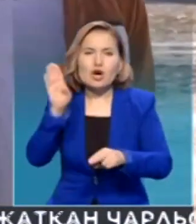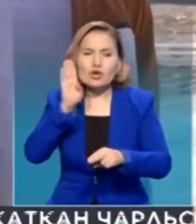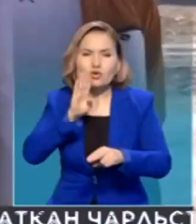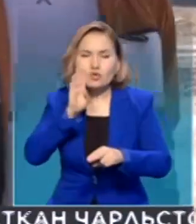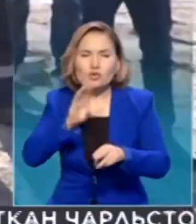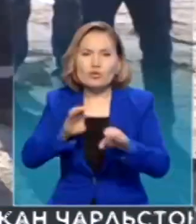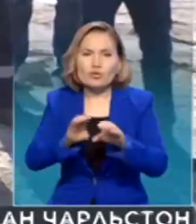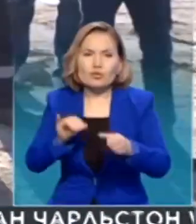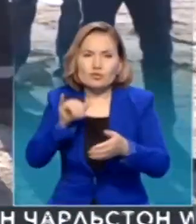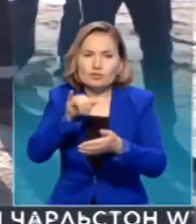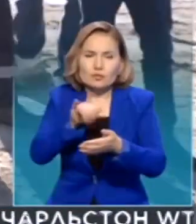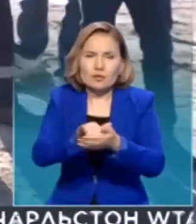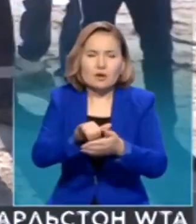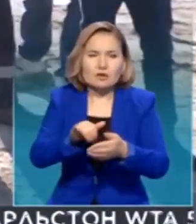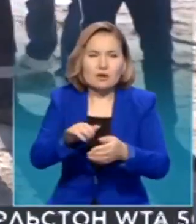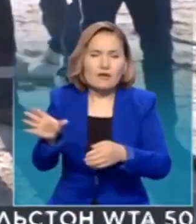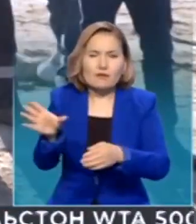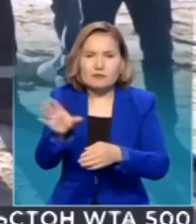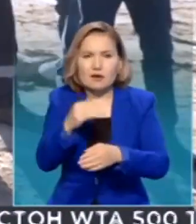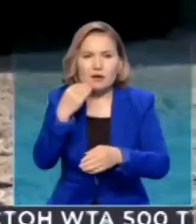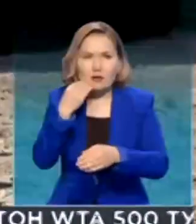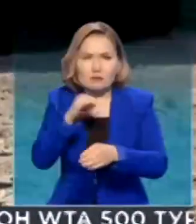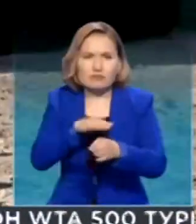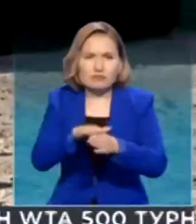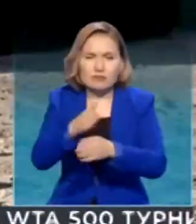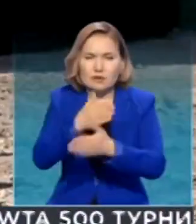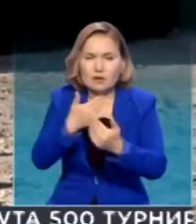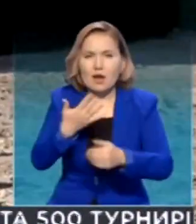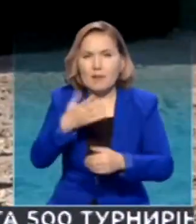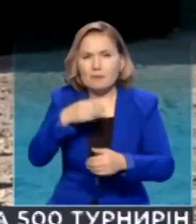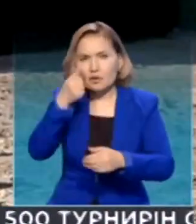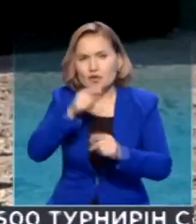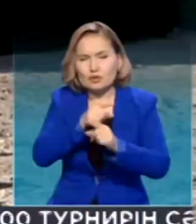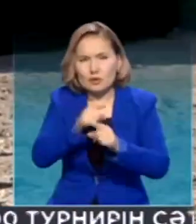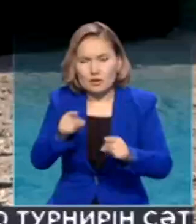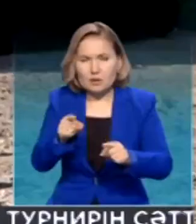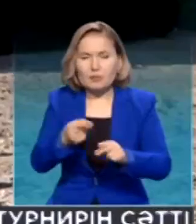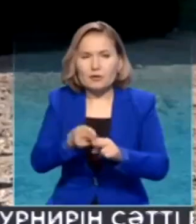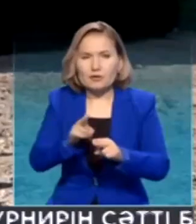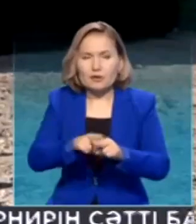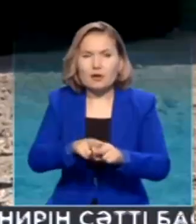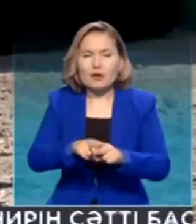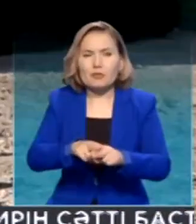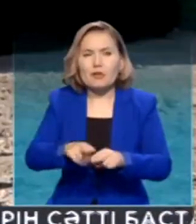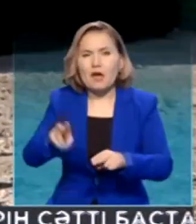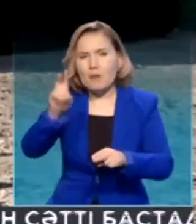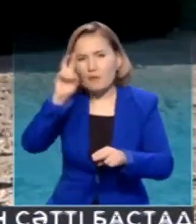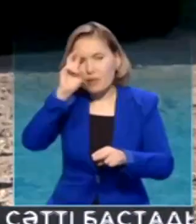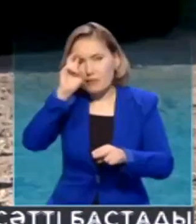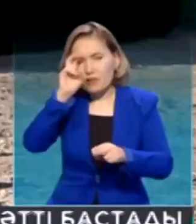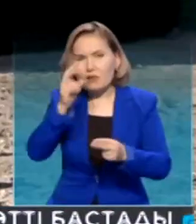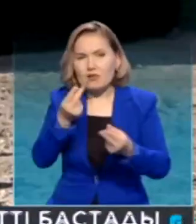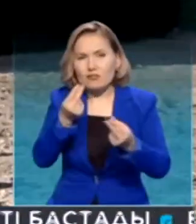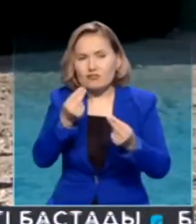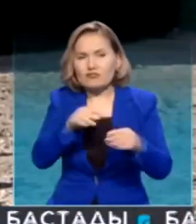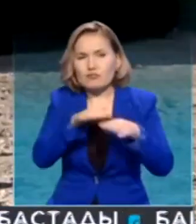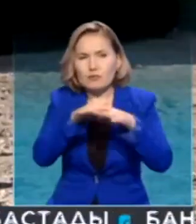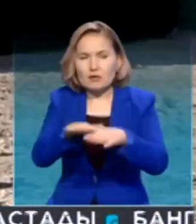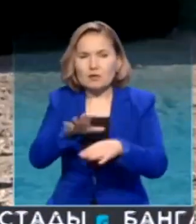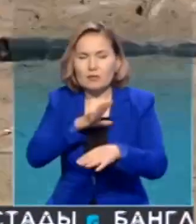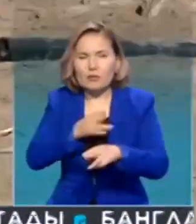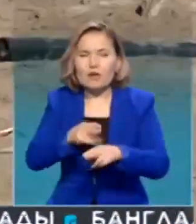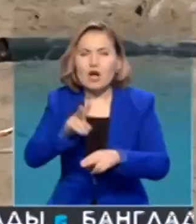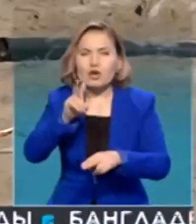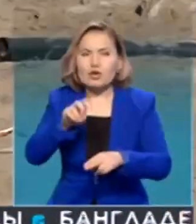үшін арналмағандығы анықталған. 5 жыл бойы салынған мемлекеттің қаражаты игерілген 200 миллион